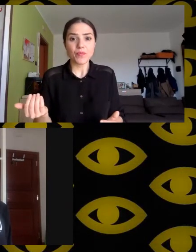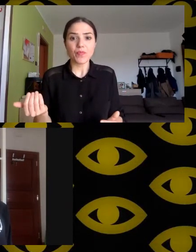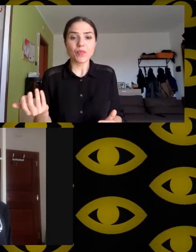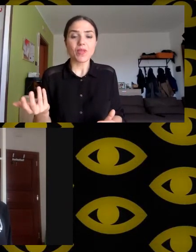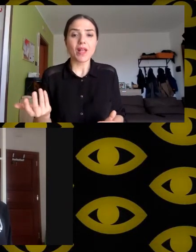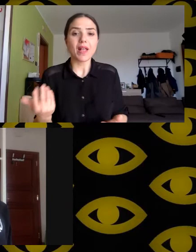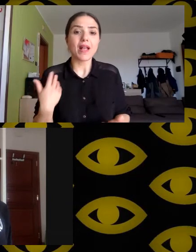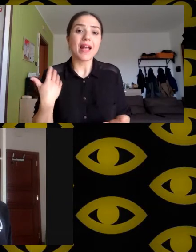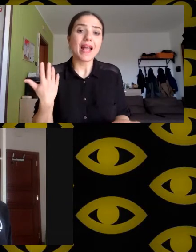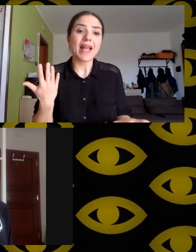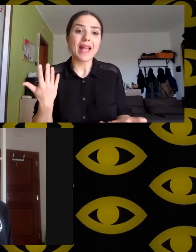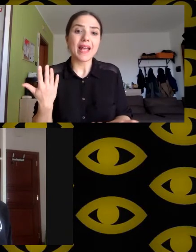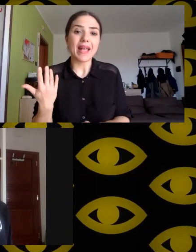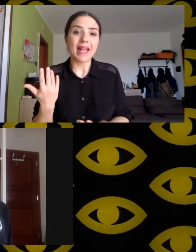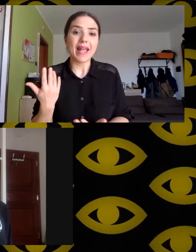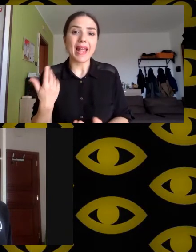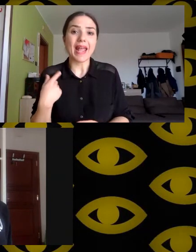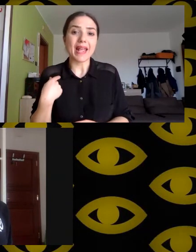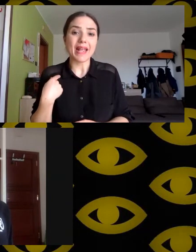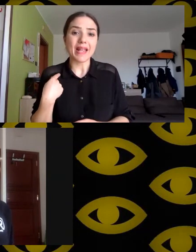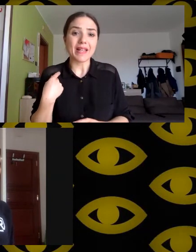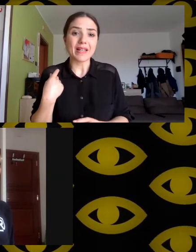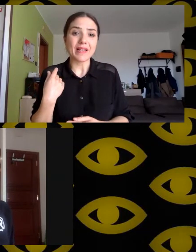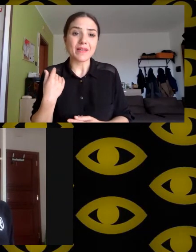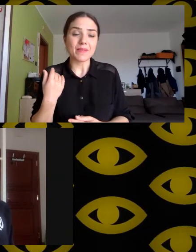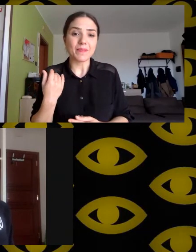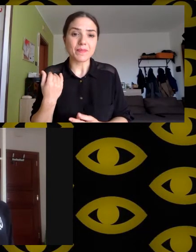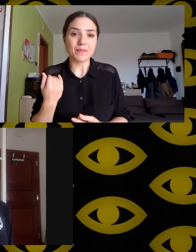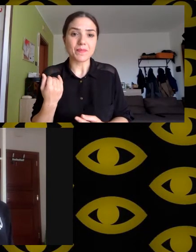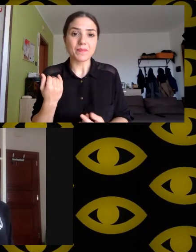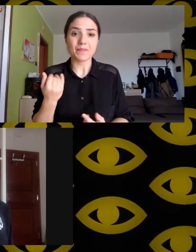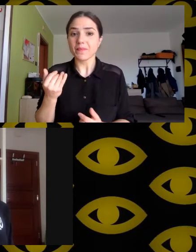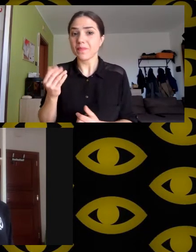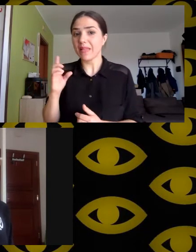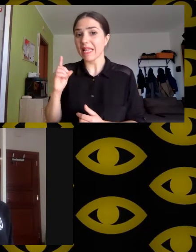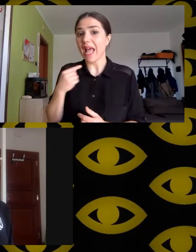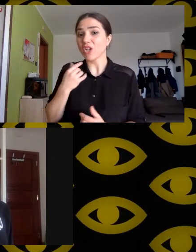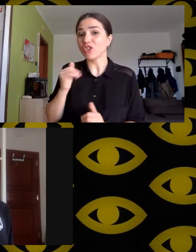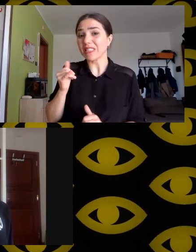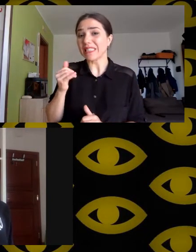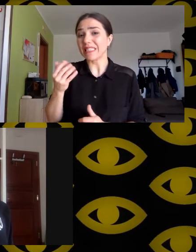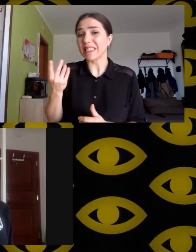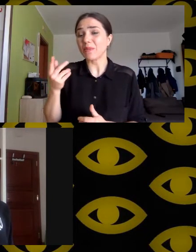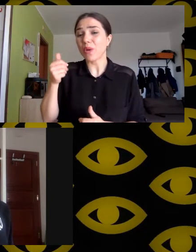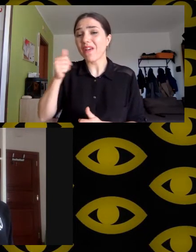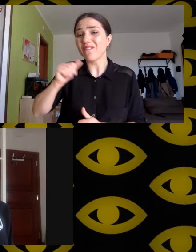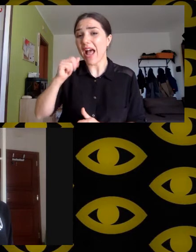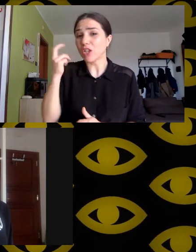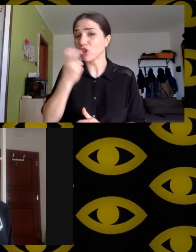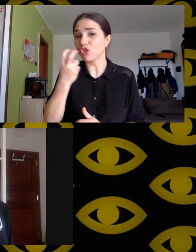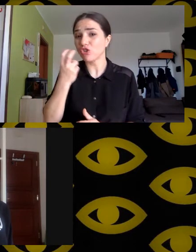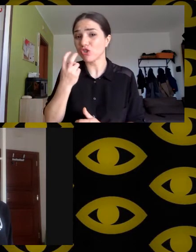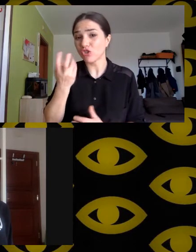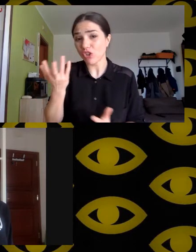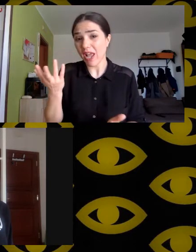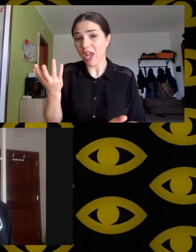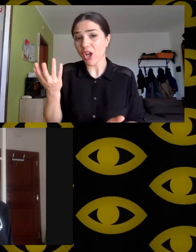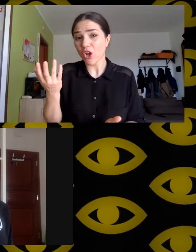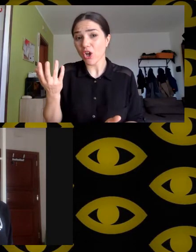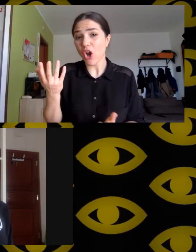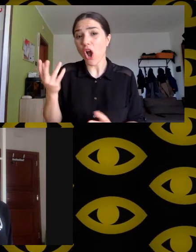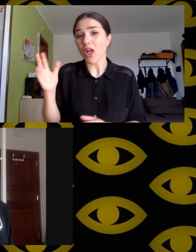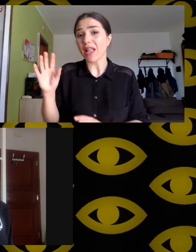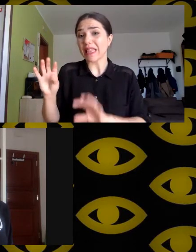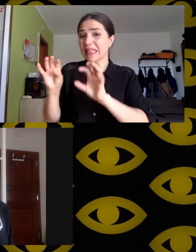a modo suo e tu poi ti devi giustificare, certo, sì. Ma anche quello dei falsi ciechi di cui hai parlato prima, delle volte purtroppo televisione